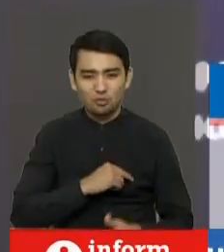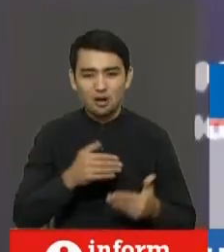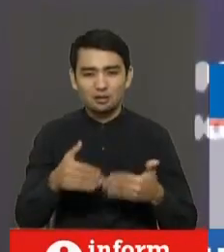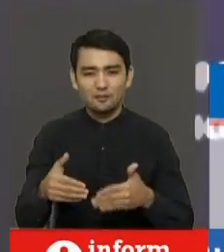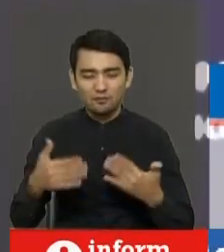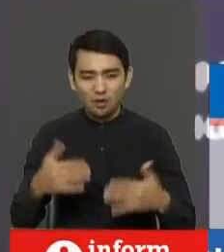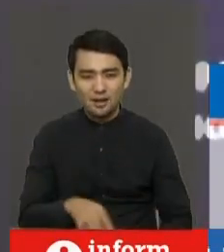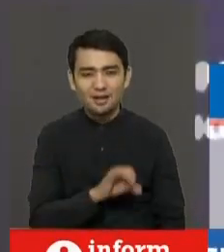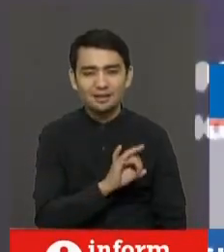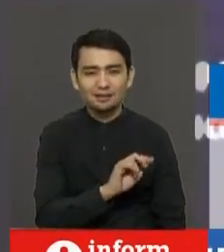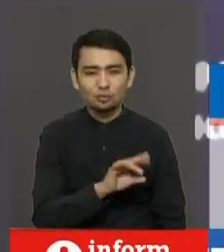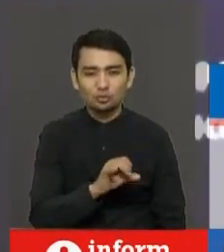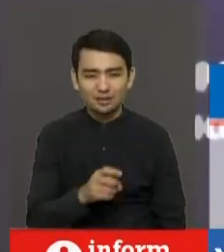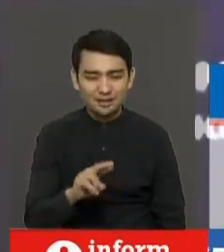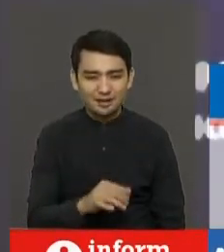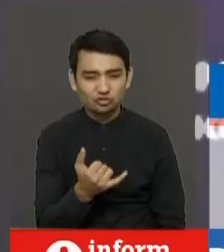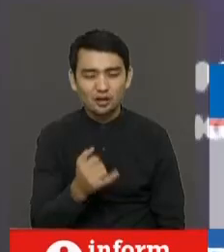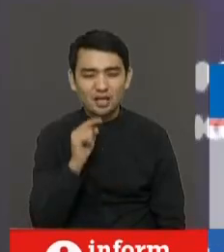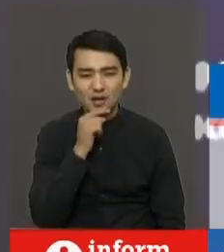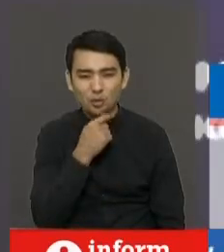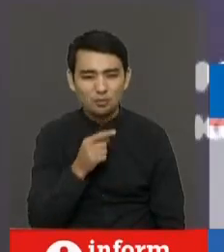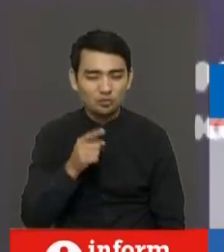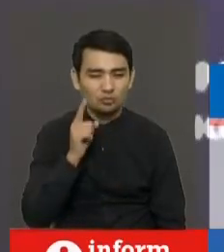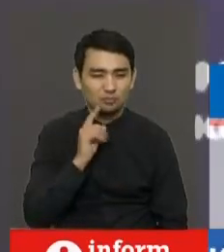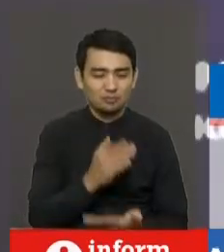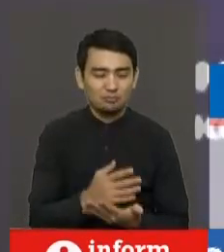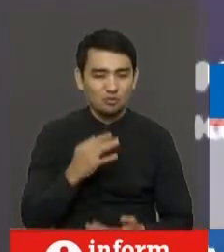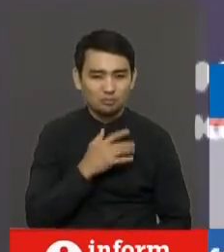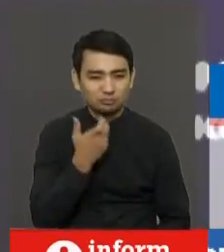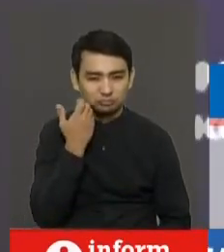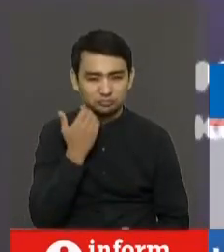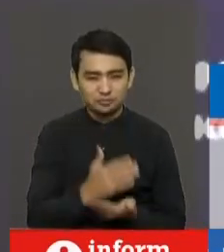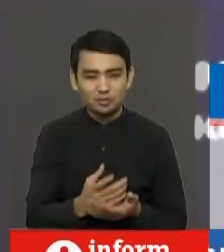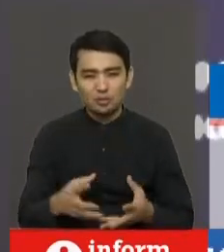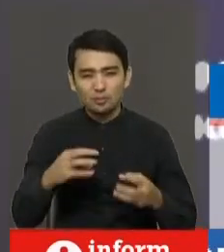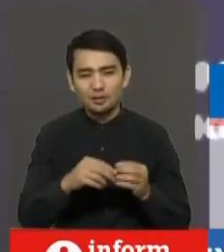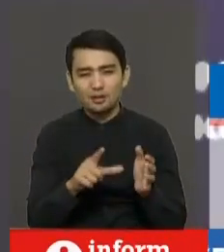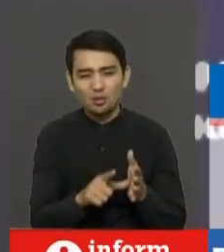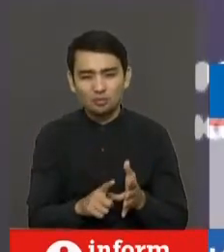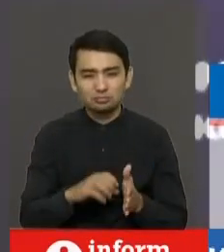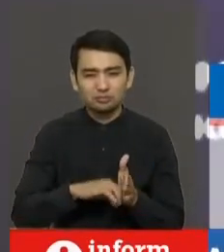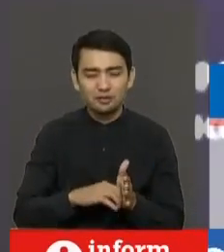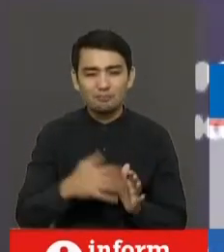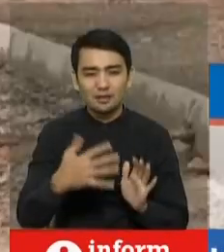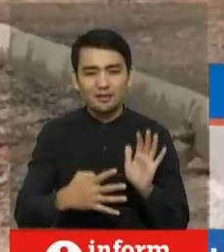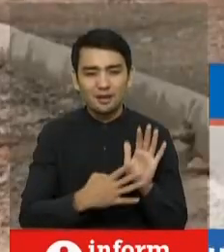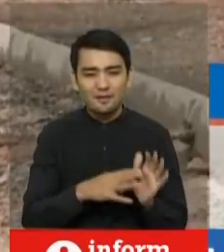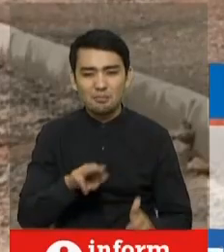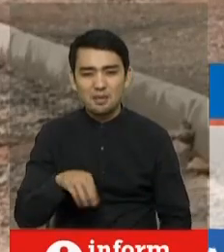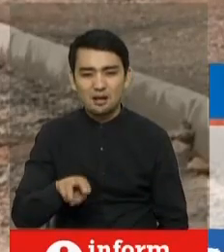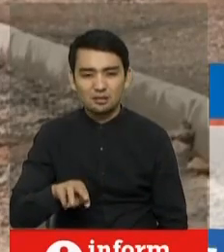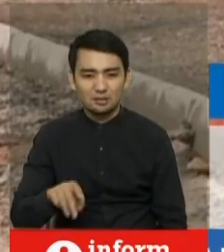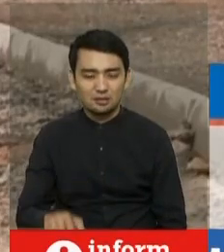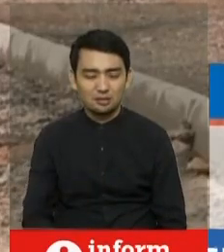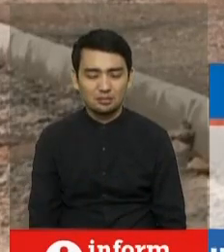Бүгінде индустриялық аймақтар өзінің экономикалық тиімділігін көрсетіп отыр. Қазынаға түскен салықтық түсімдер 59 миллиард теңгені құрады. Халық